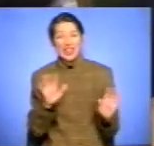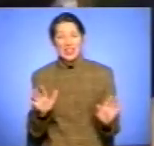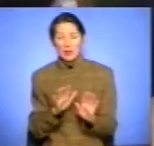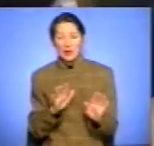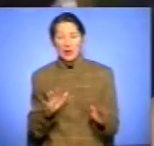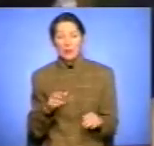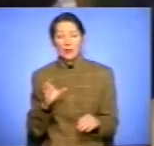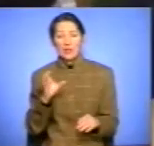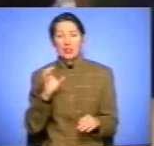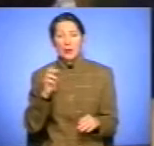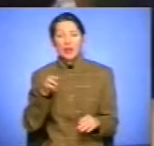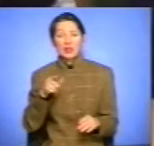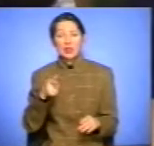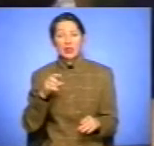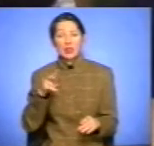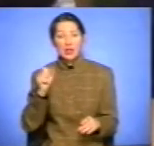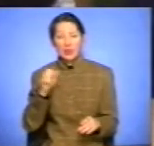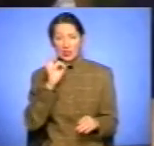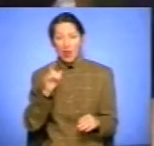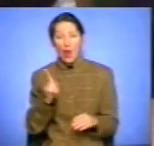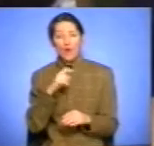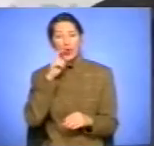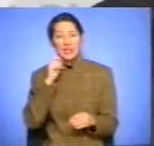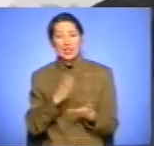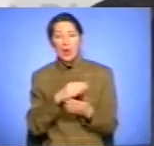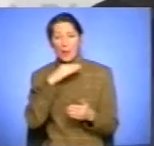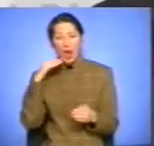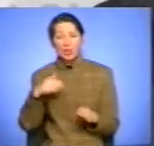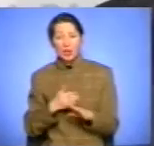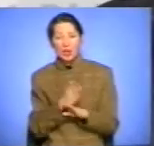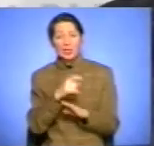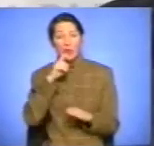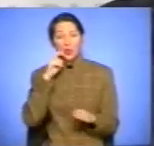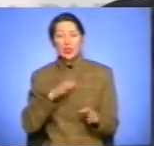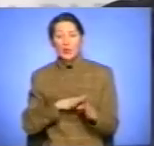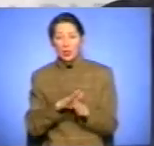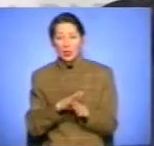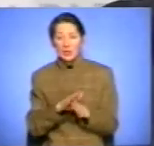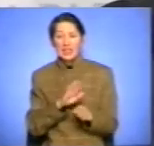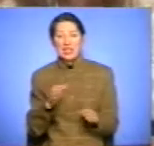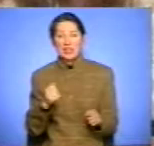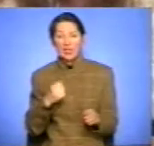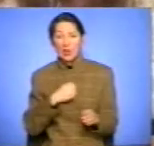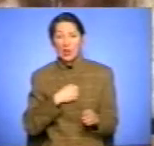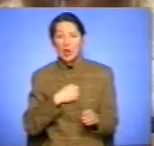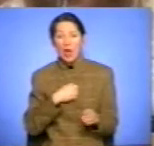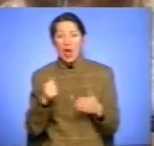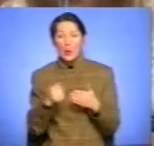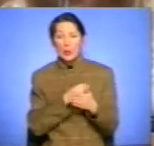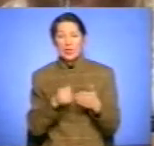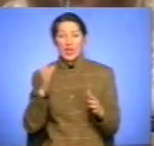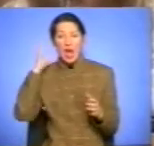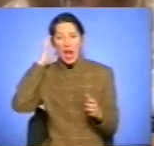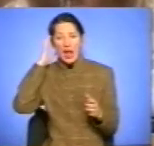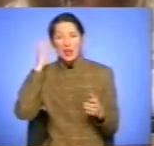дитину сте книга зазначив що в Україні є багато якісних українських виконавців проте як не прикро пробитися в радіоефіри та